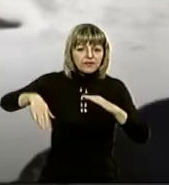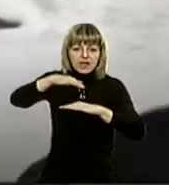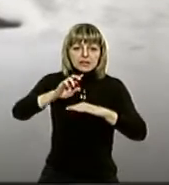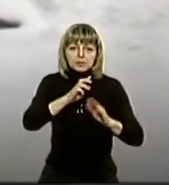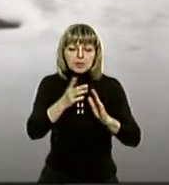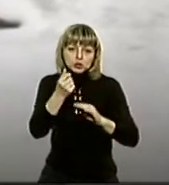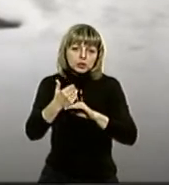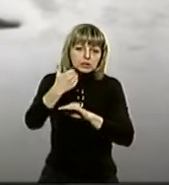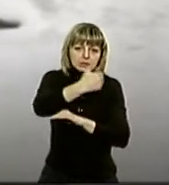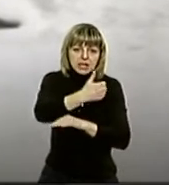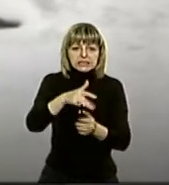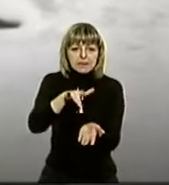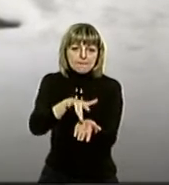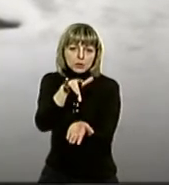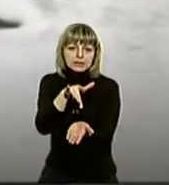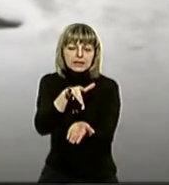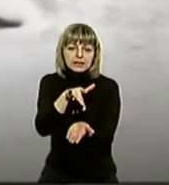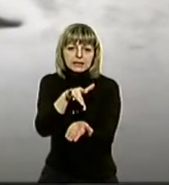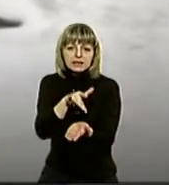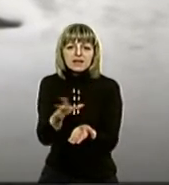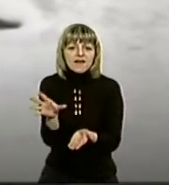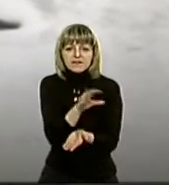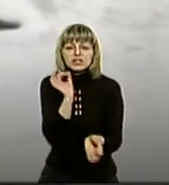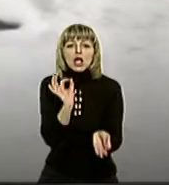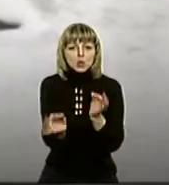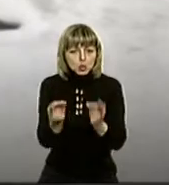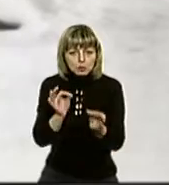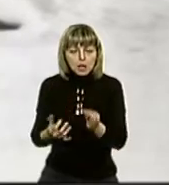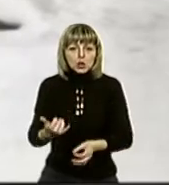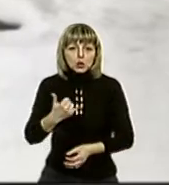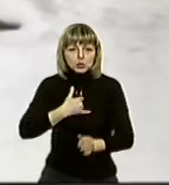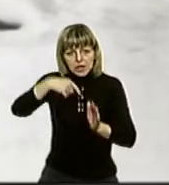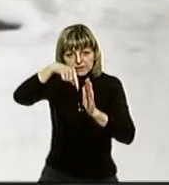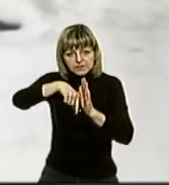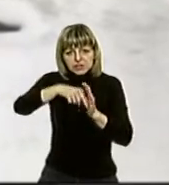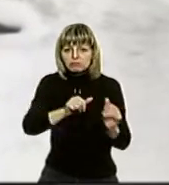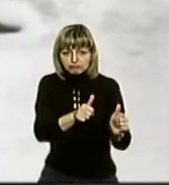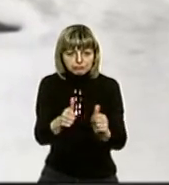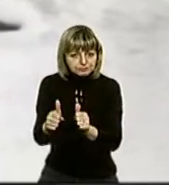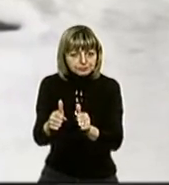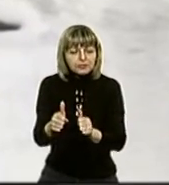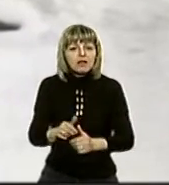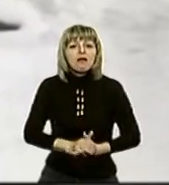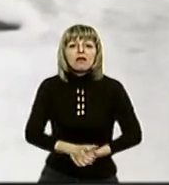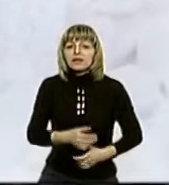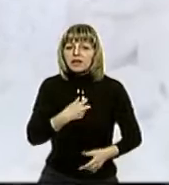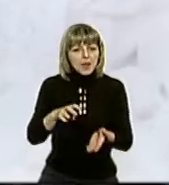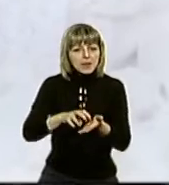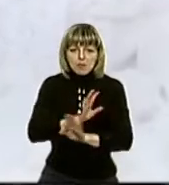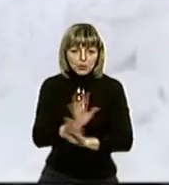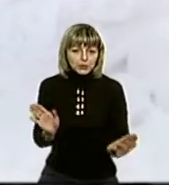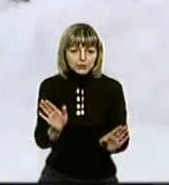бібліотекою, а трошки далі, так посередині. Все нормально, в нас всередині. Я не